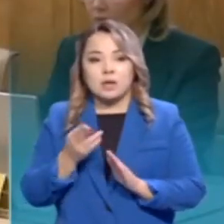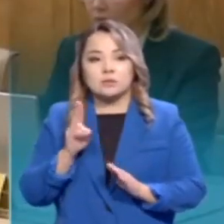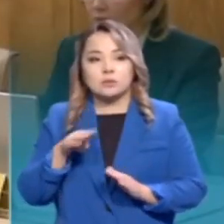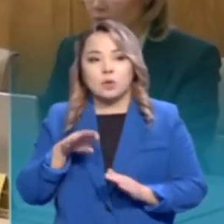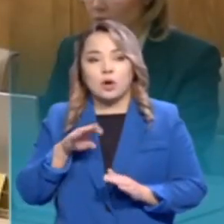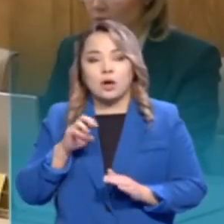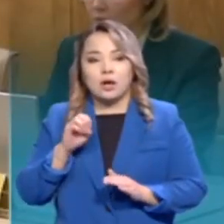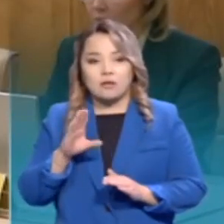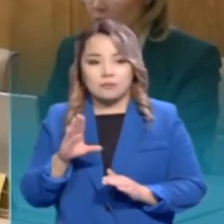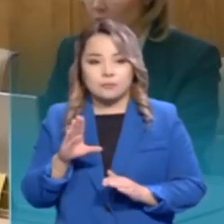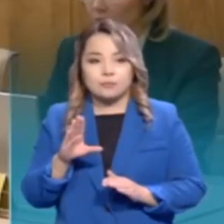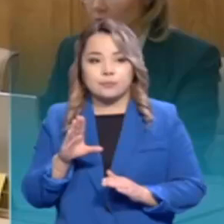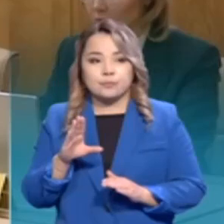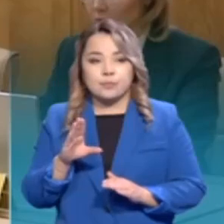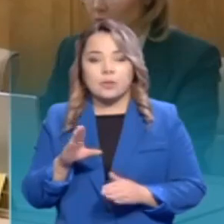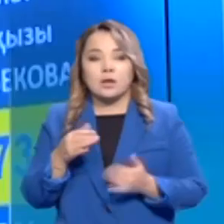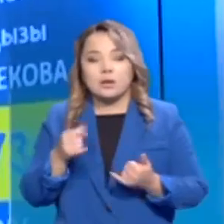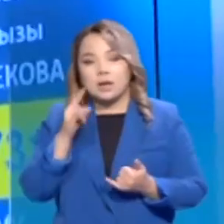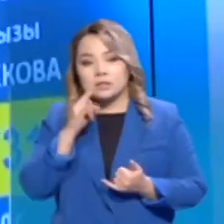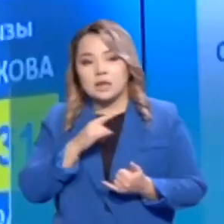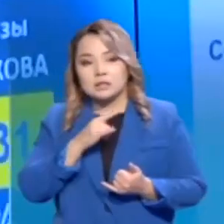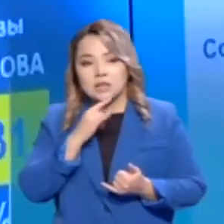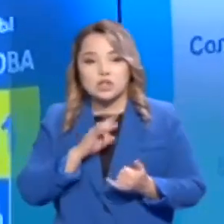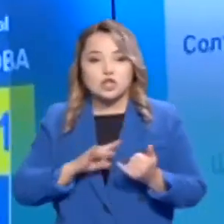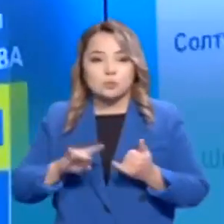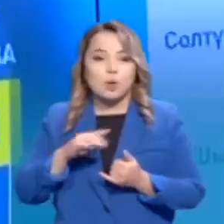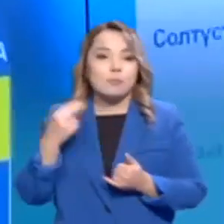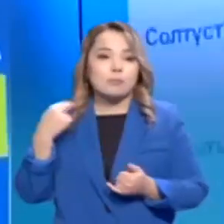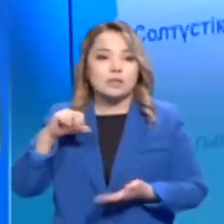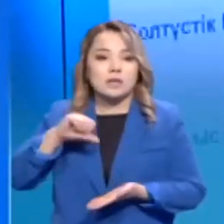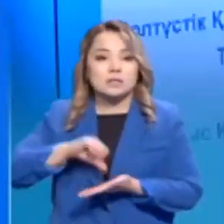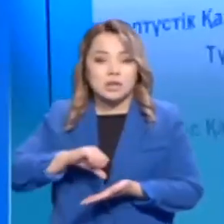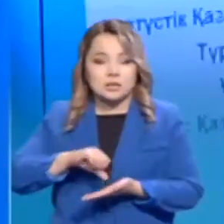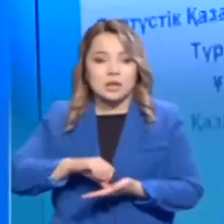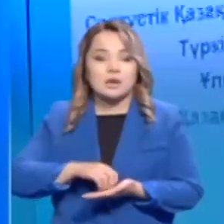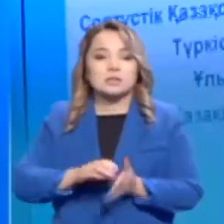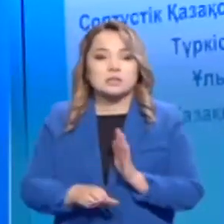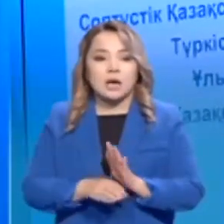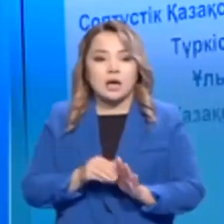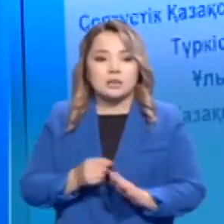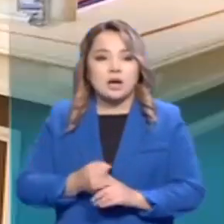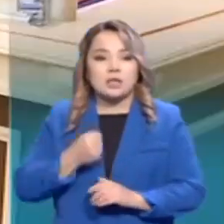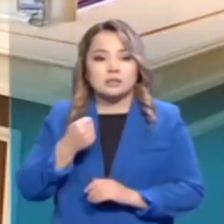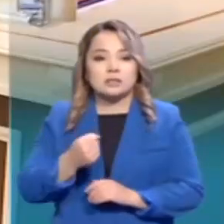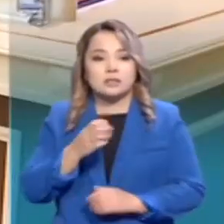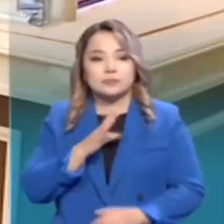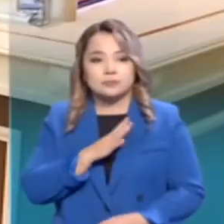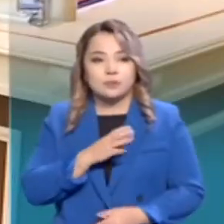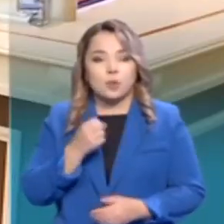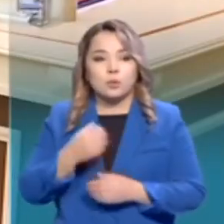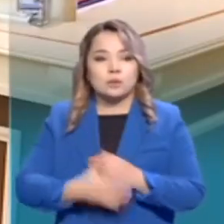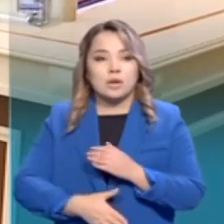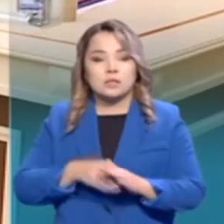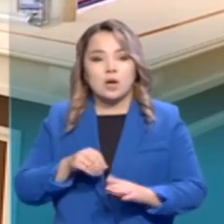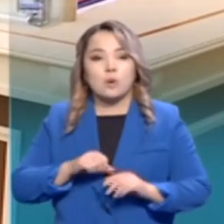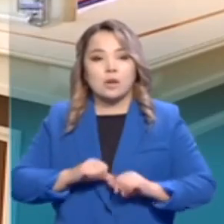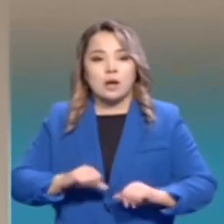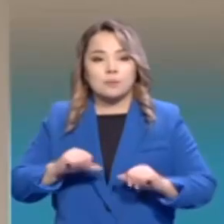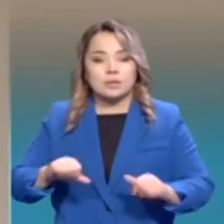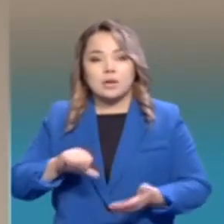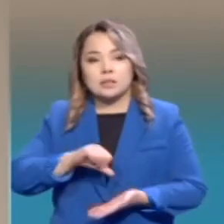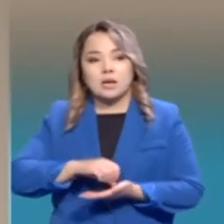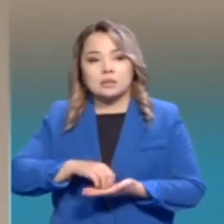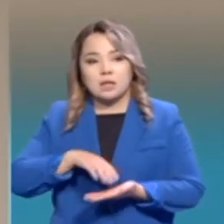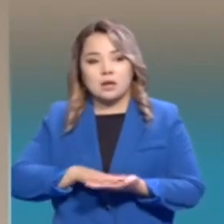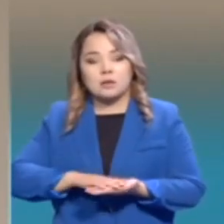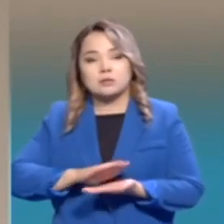Қасым-Жомарт Кемелұлы Тоқаев Қазақстан Республикасының президенті болып сайланды. Орталық сайлау комиссиясы хаттаманы